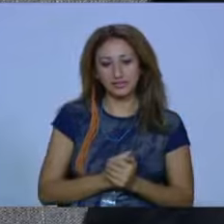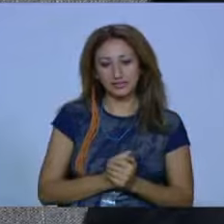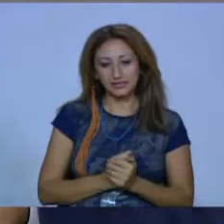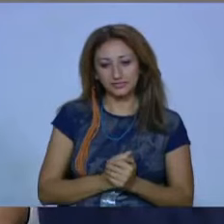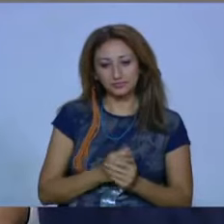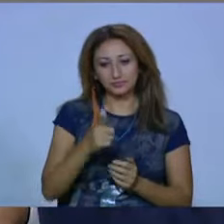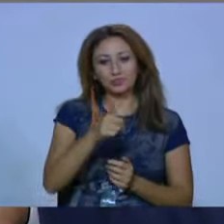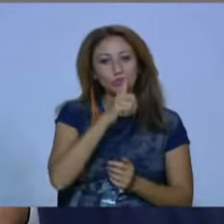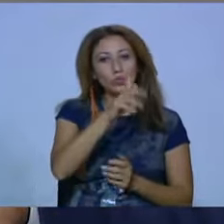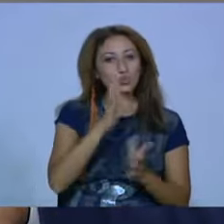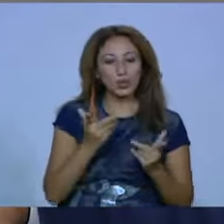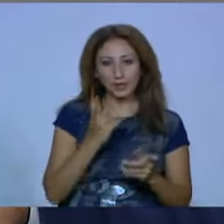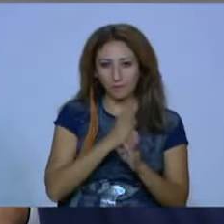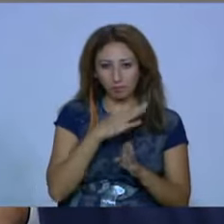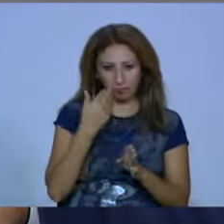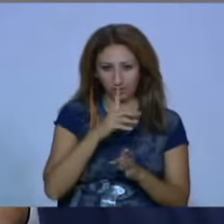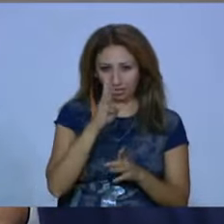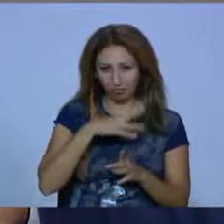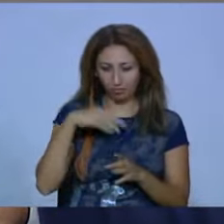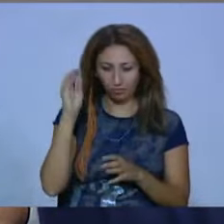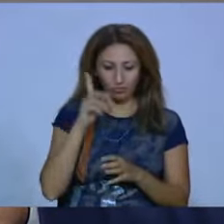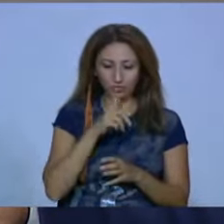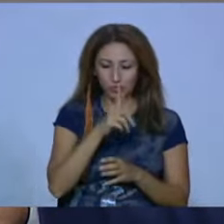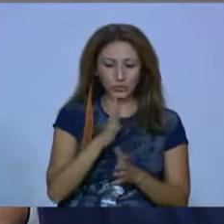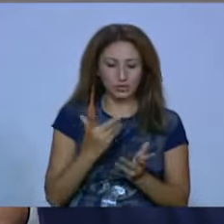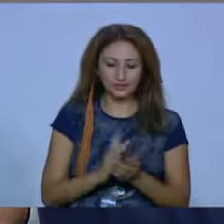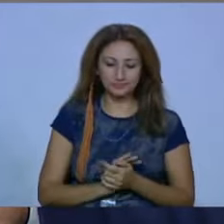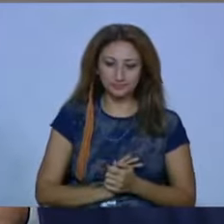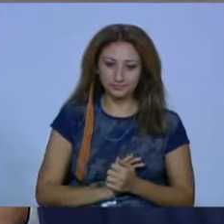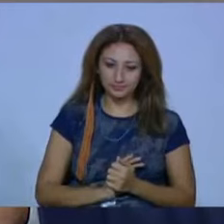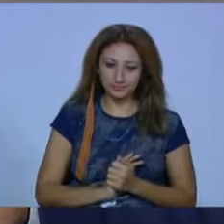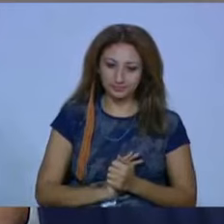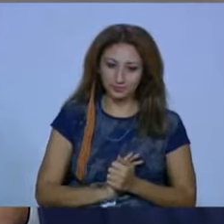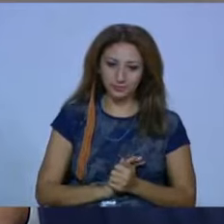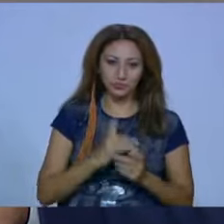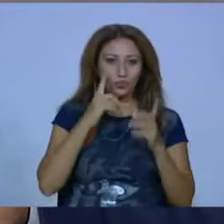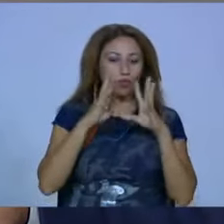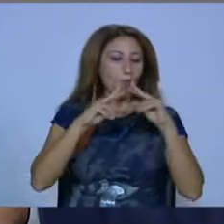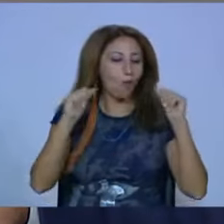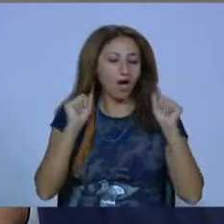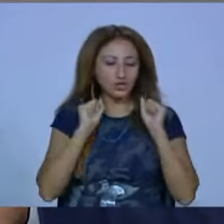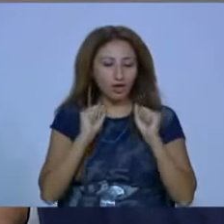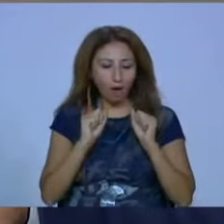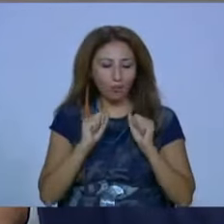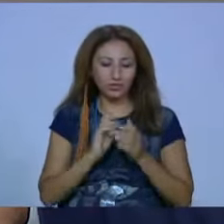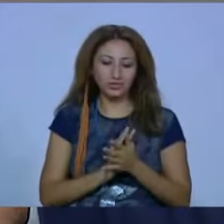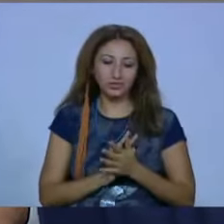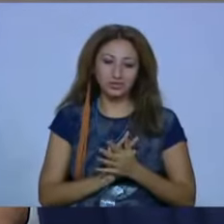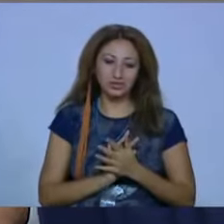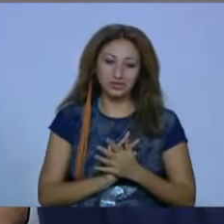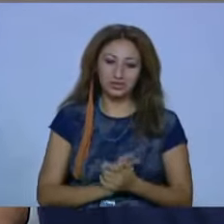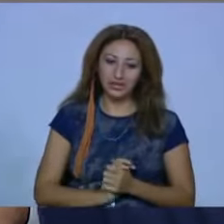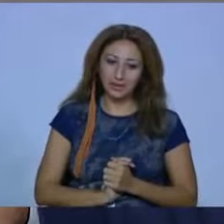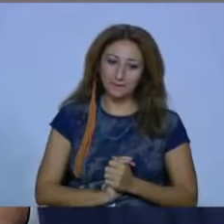تقول له؟ أنا عايز أقول له وحشني جدا. و